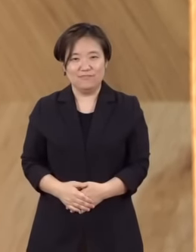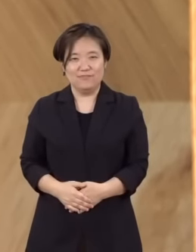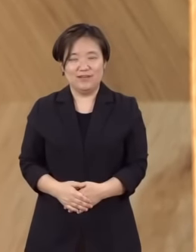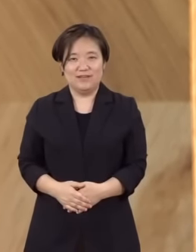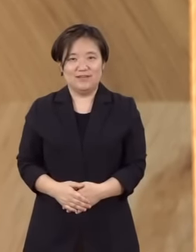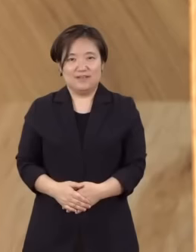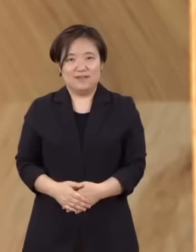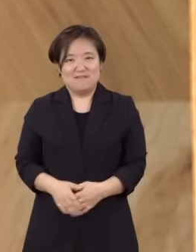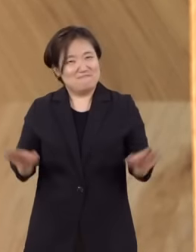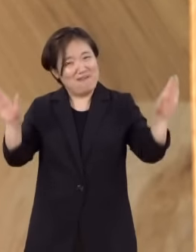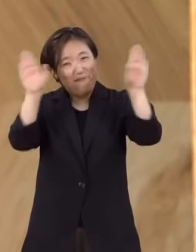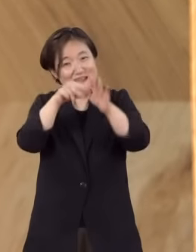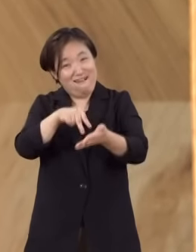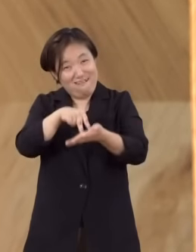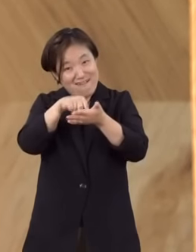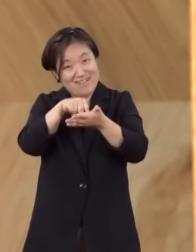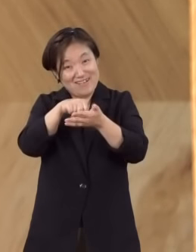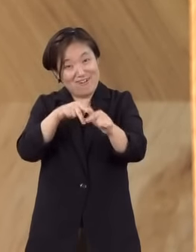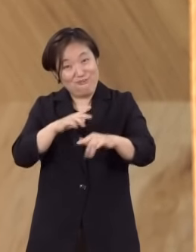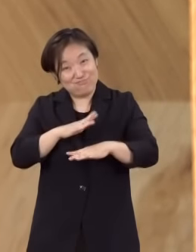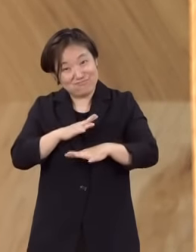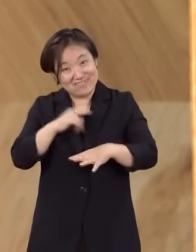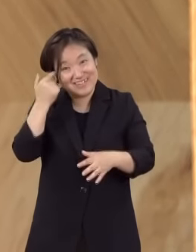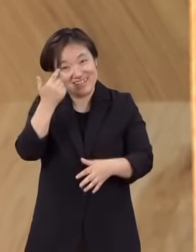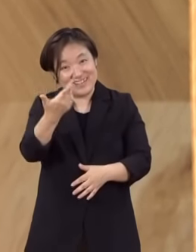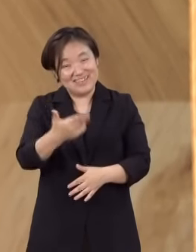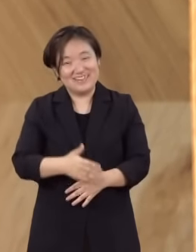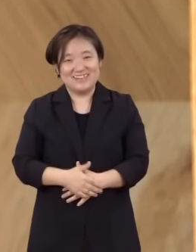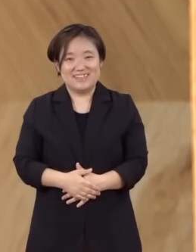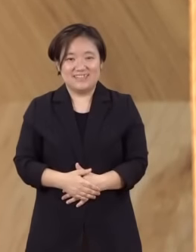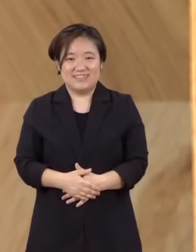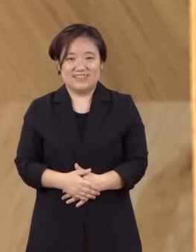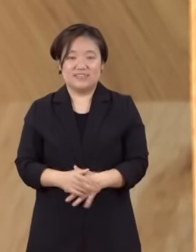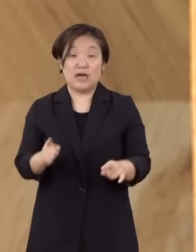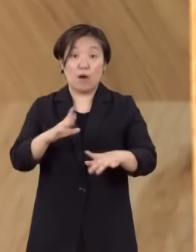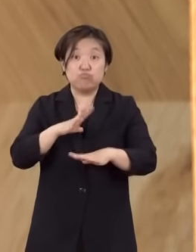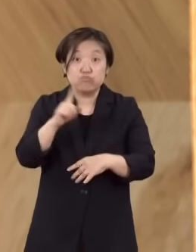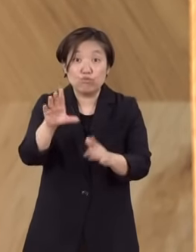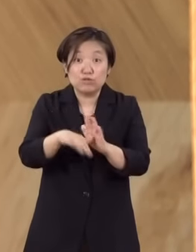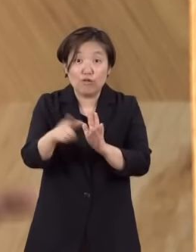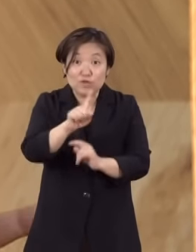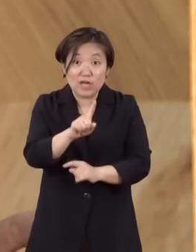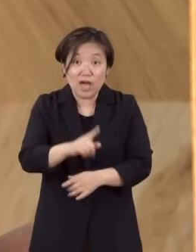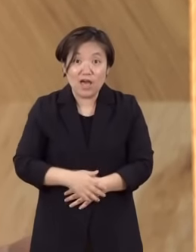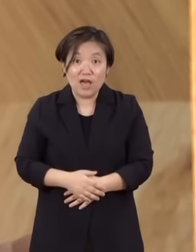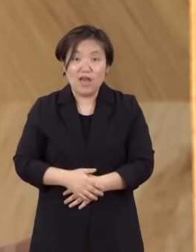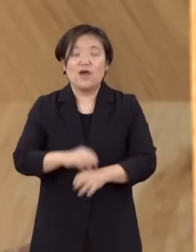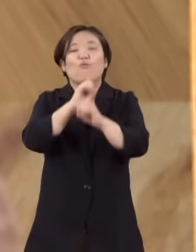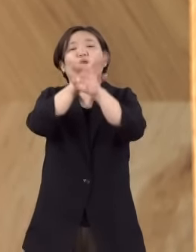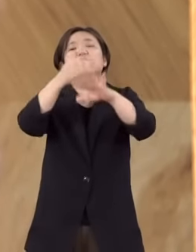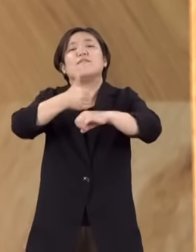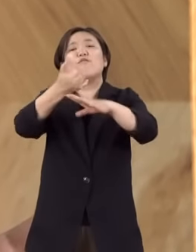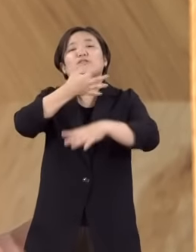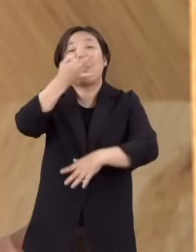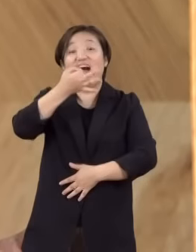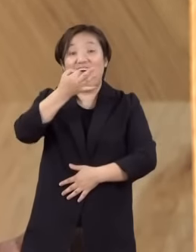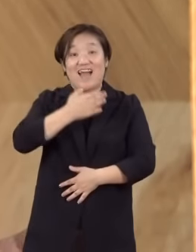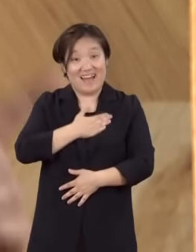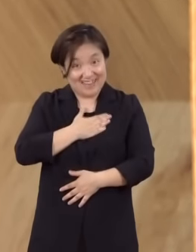이제 못 한다 무서워서 어쩌나 무서울 때 나무아미타불 관세보살